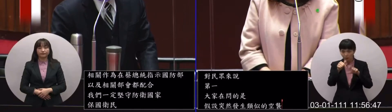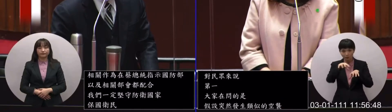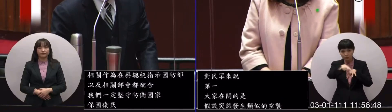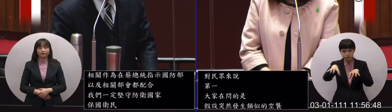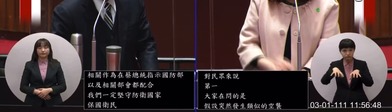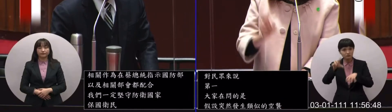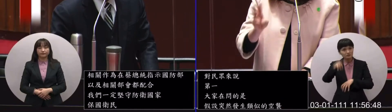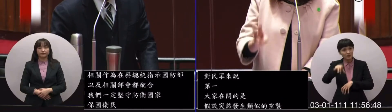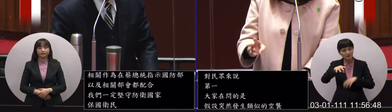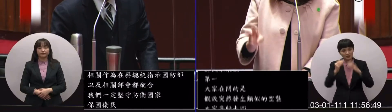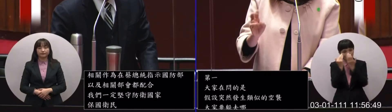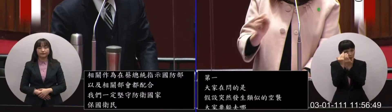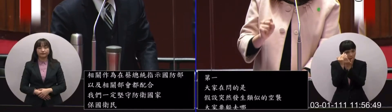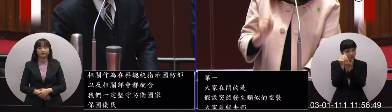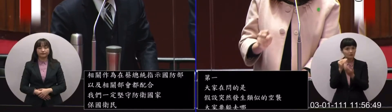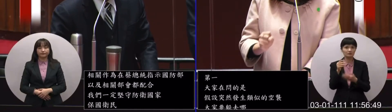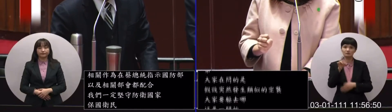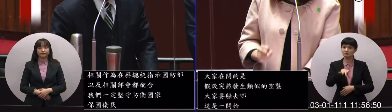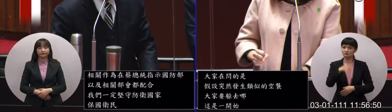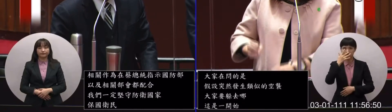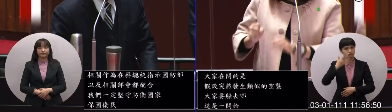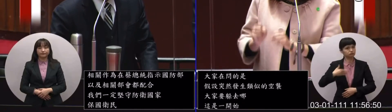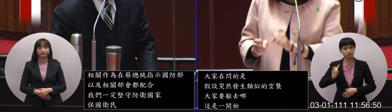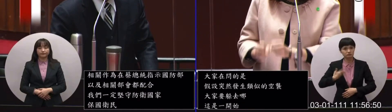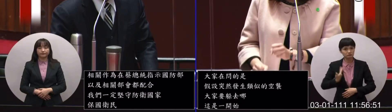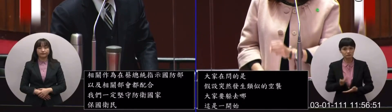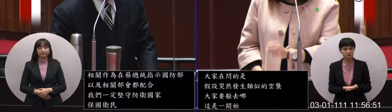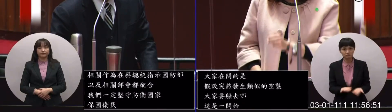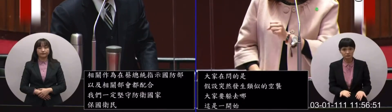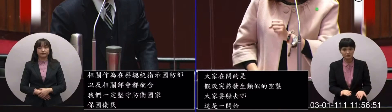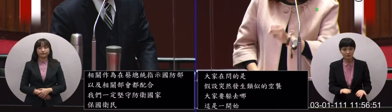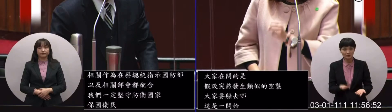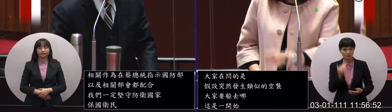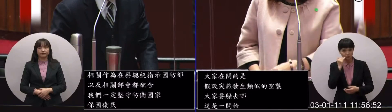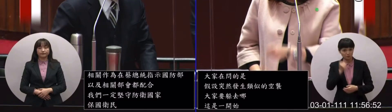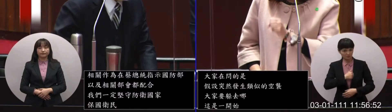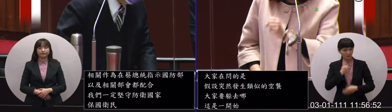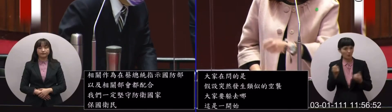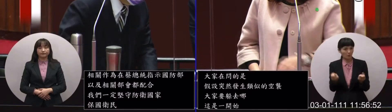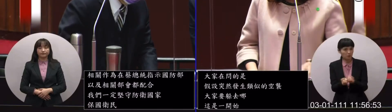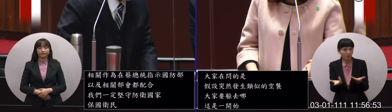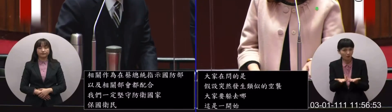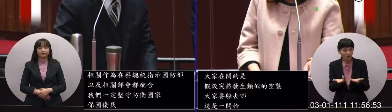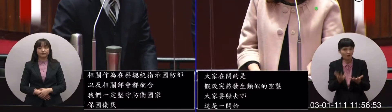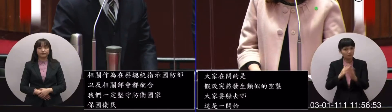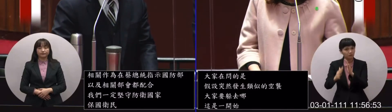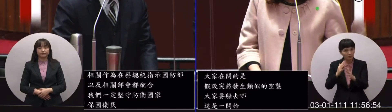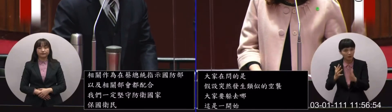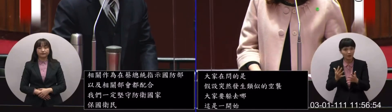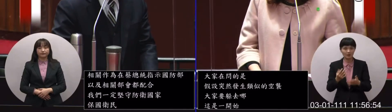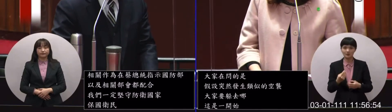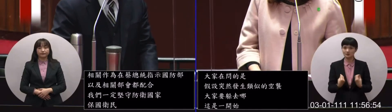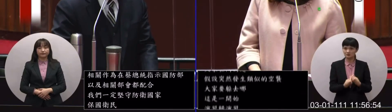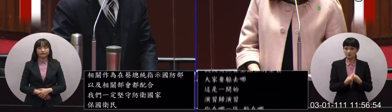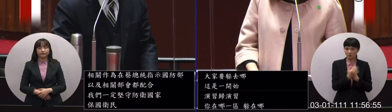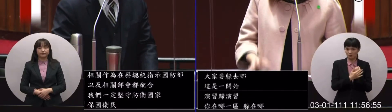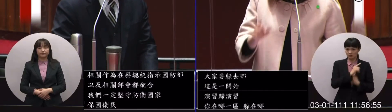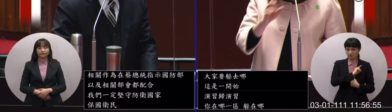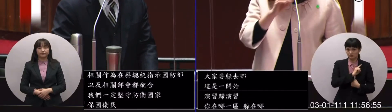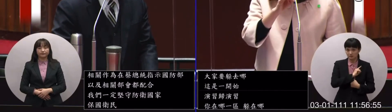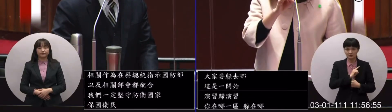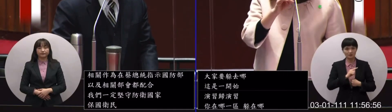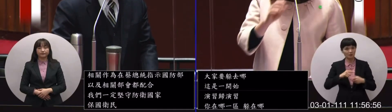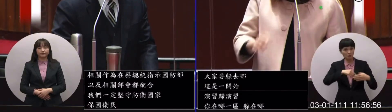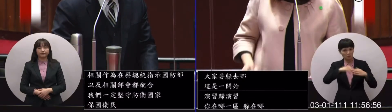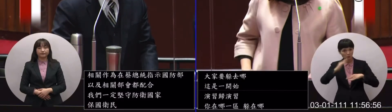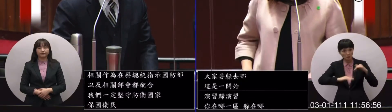家都不知道呢。第二个就是，一旦发生这种事情，我们可以有哪些不论是保护自己或者是共同保护国家的这些做法？因